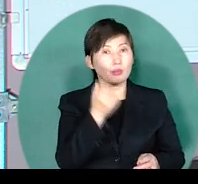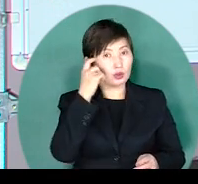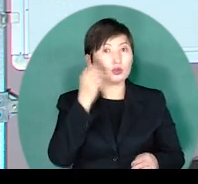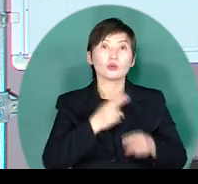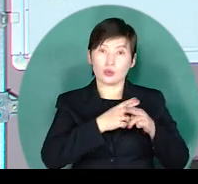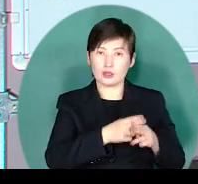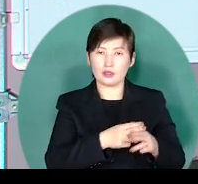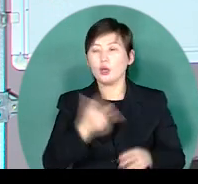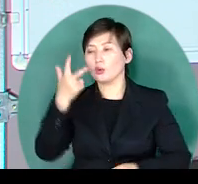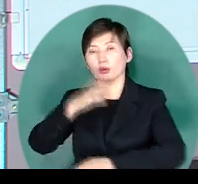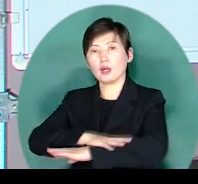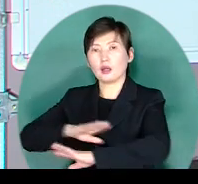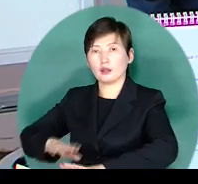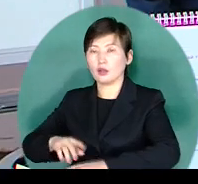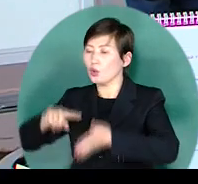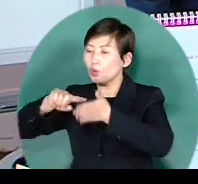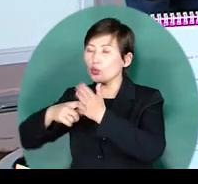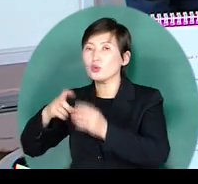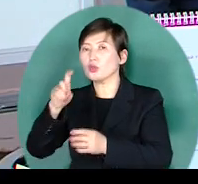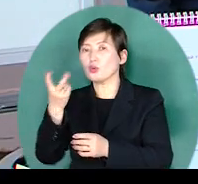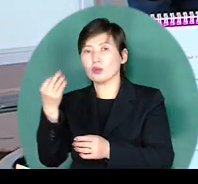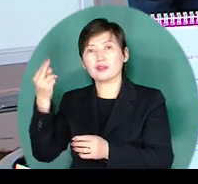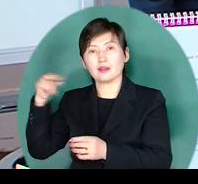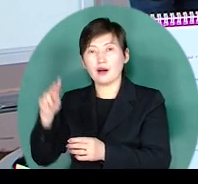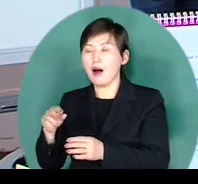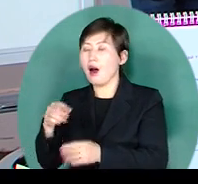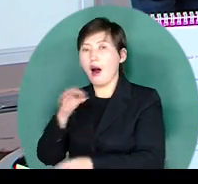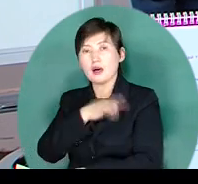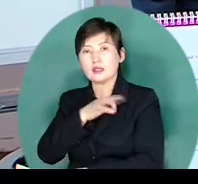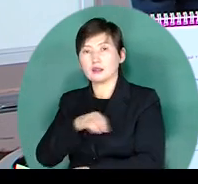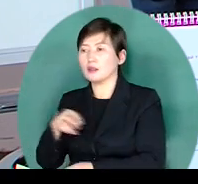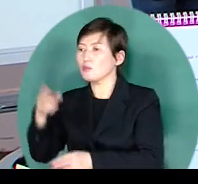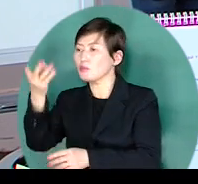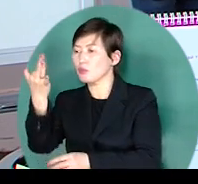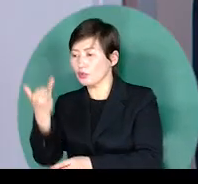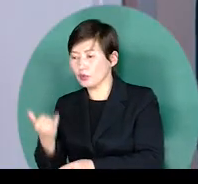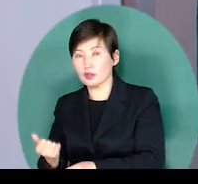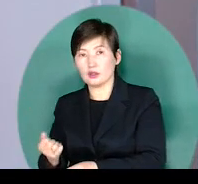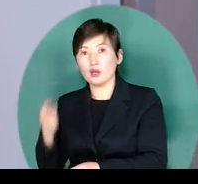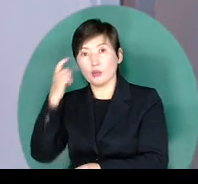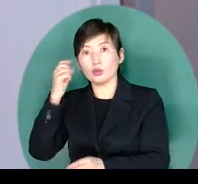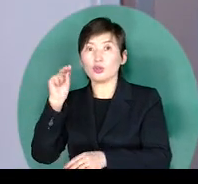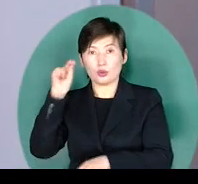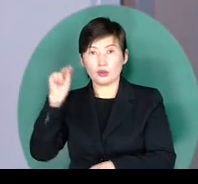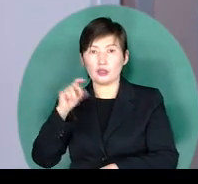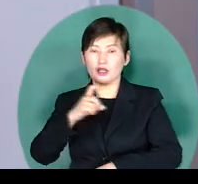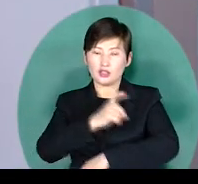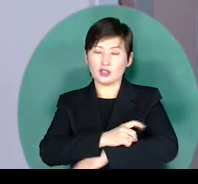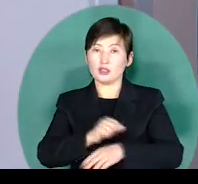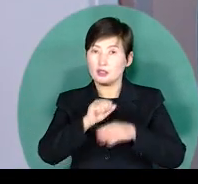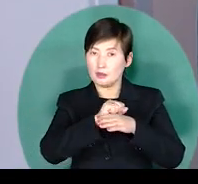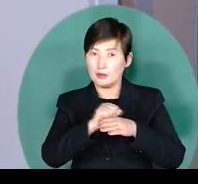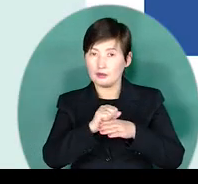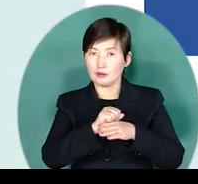дээ. Харин 3 дугаар ангийн суралцагчид үржүүлэхийн хурдтай ашиглан нийт үнийн дүн тооцоолж сурлаа. Ингээд бүгдээрээ хичээлээ